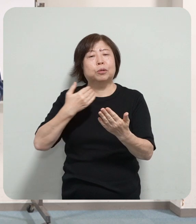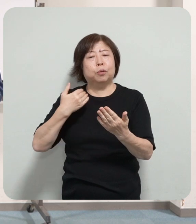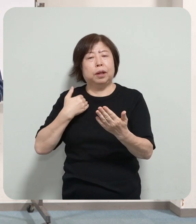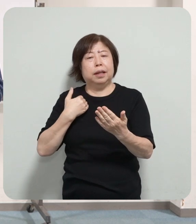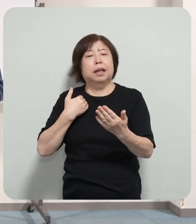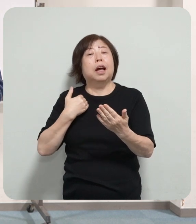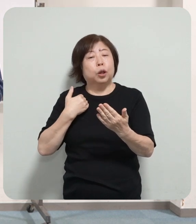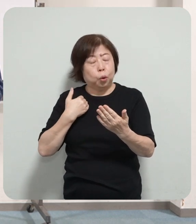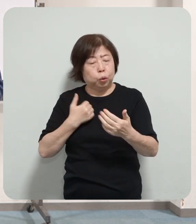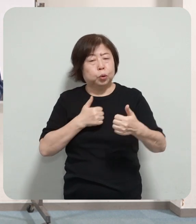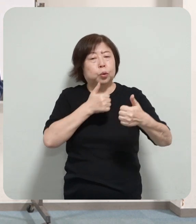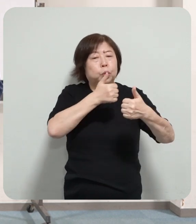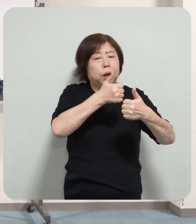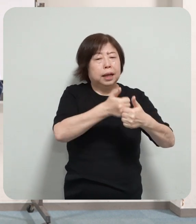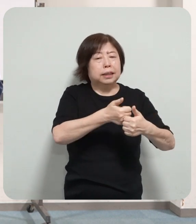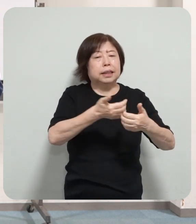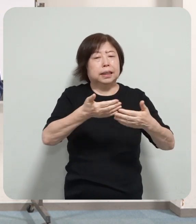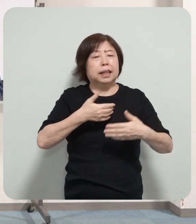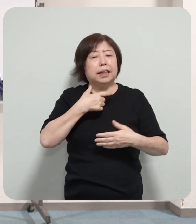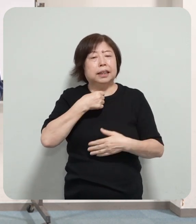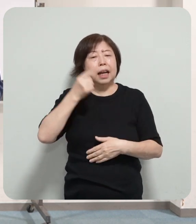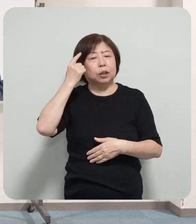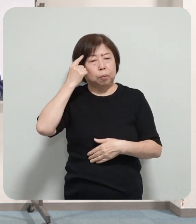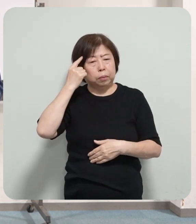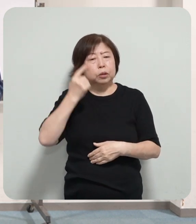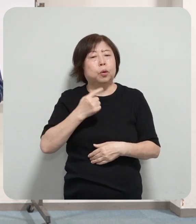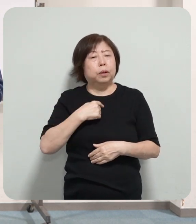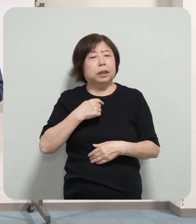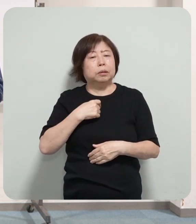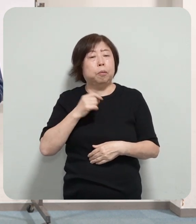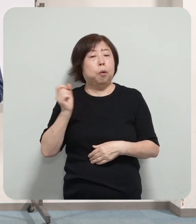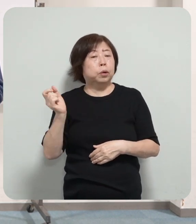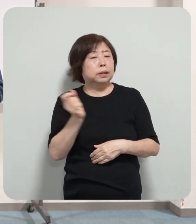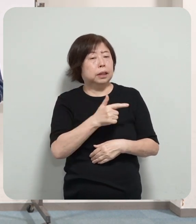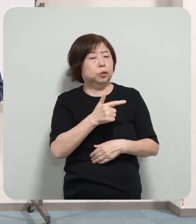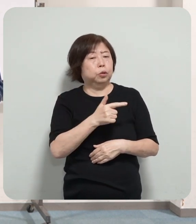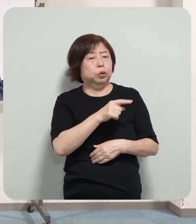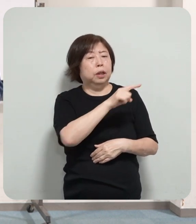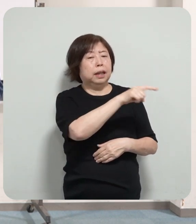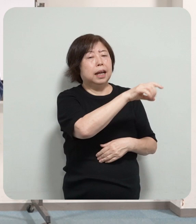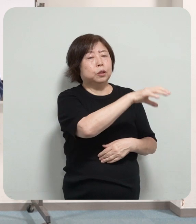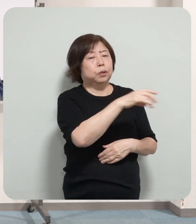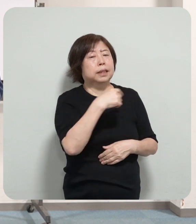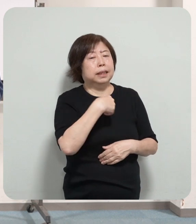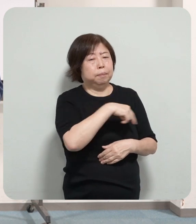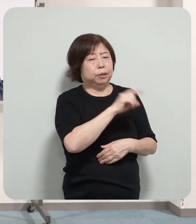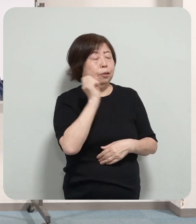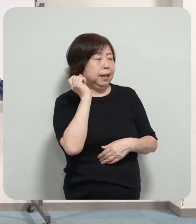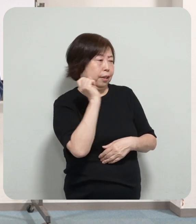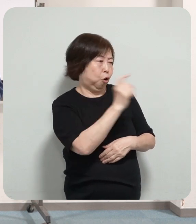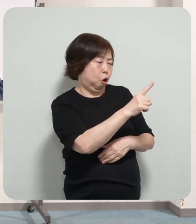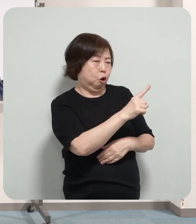たいと思います。私も早速これから会場に行きます。レッツゴ